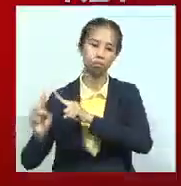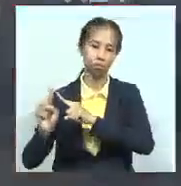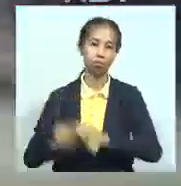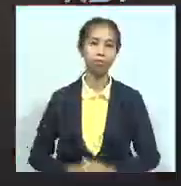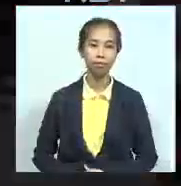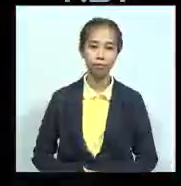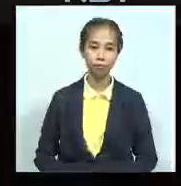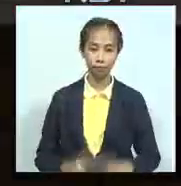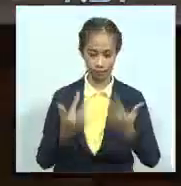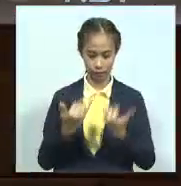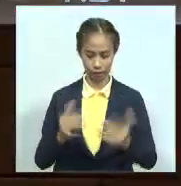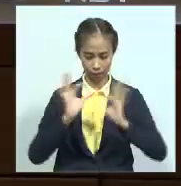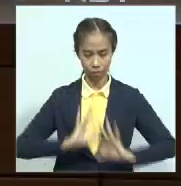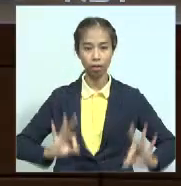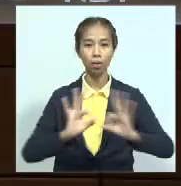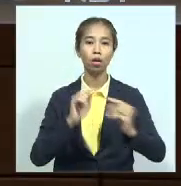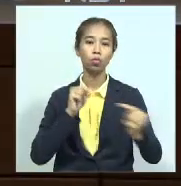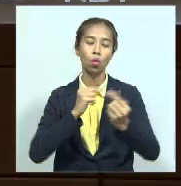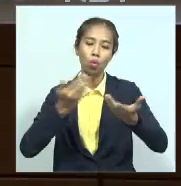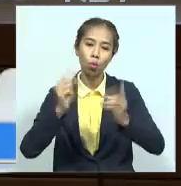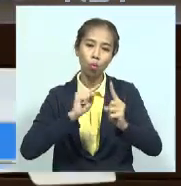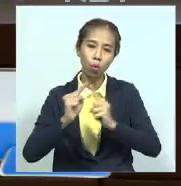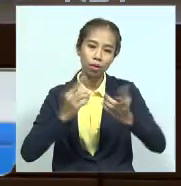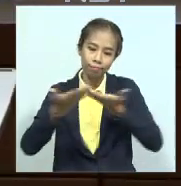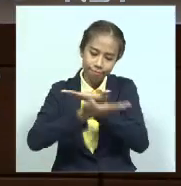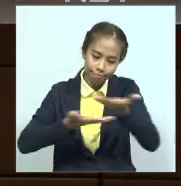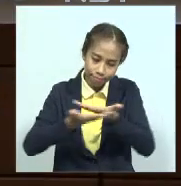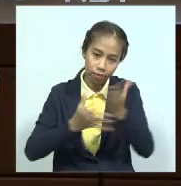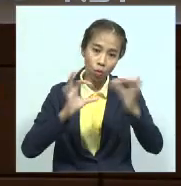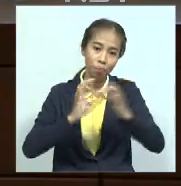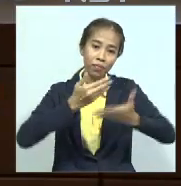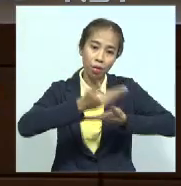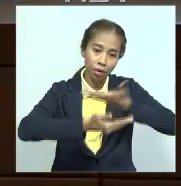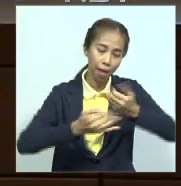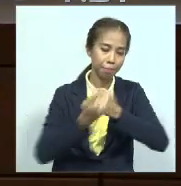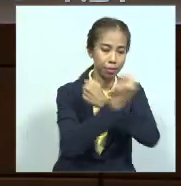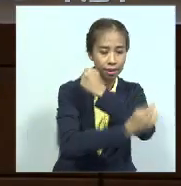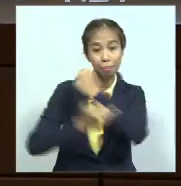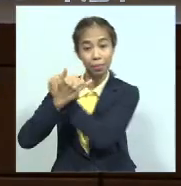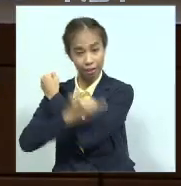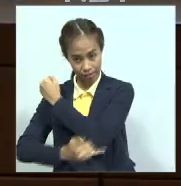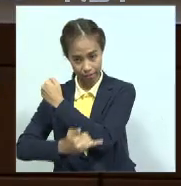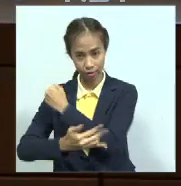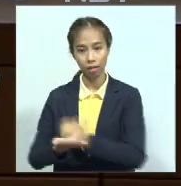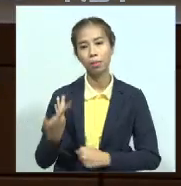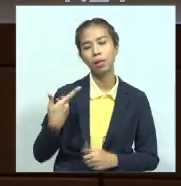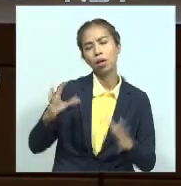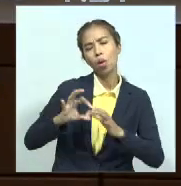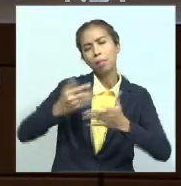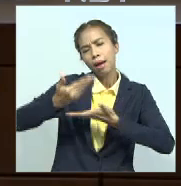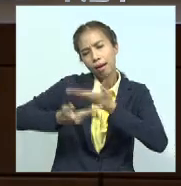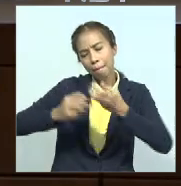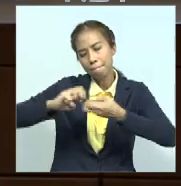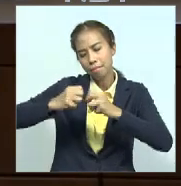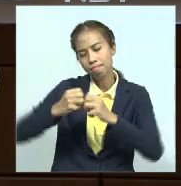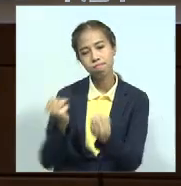เวทีนี้เป็นเวทีสำคัญในการหารือเรื่องการค้าการลงทุนระหว่างประเทศเรื่องของสงครามการค้าหรือความขัดแ